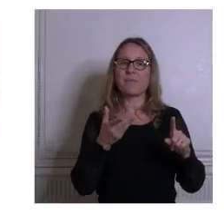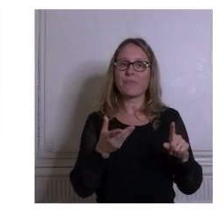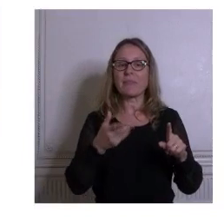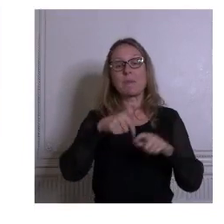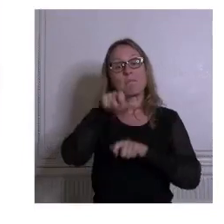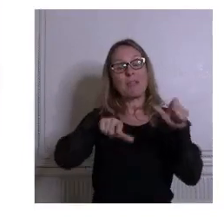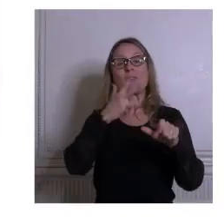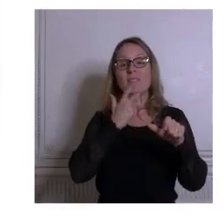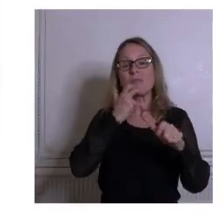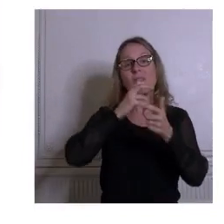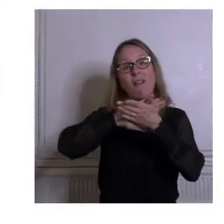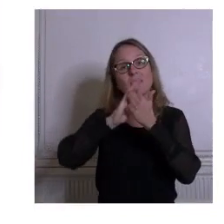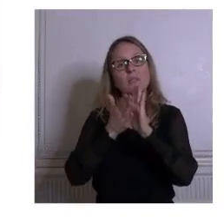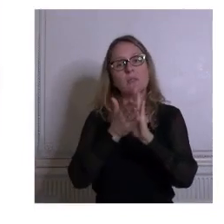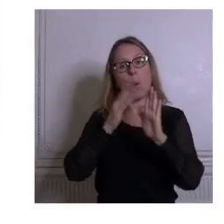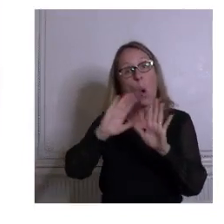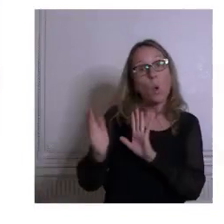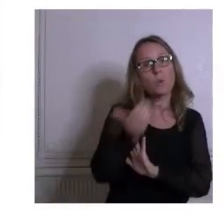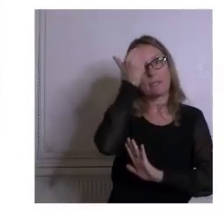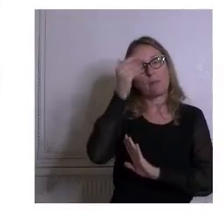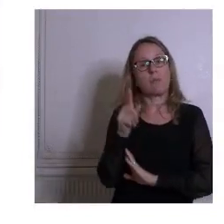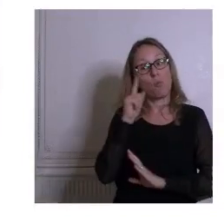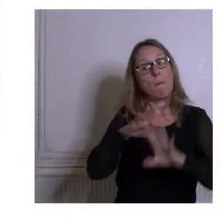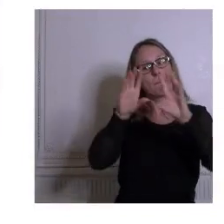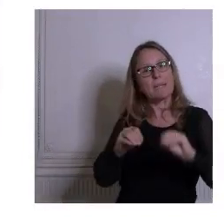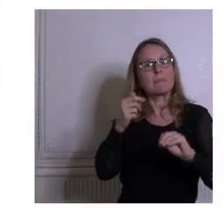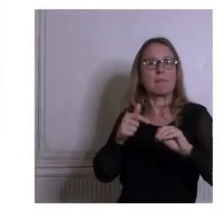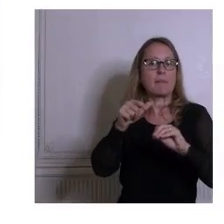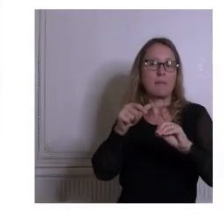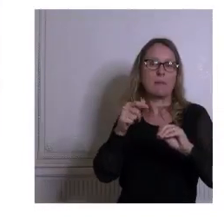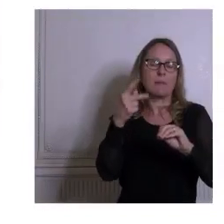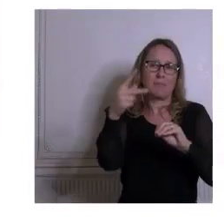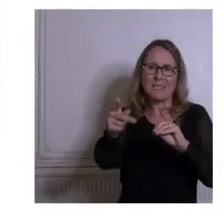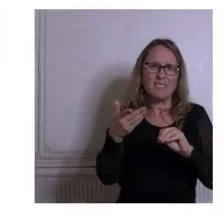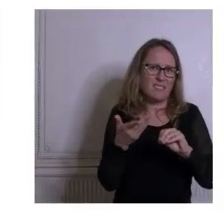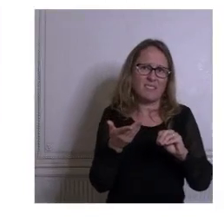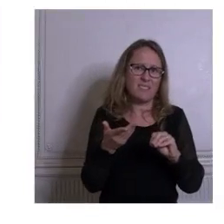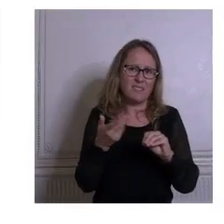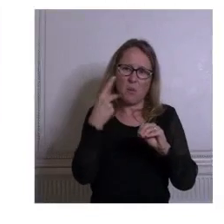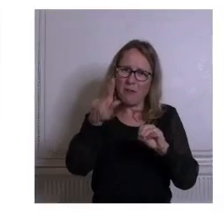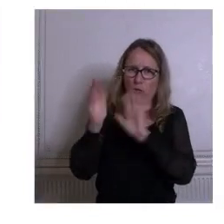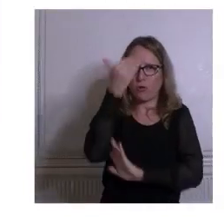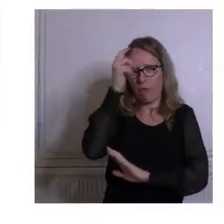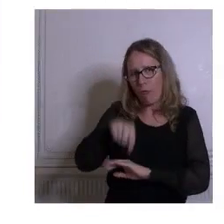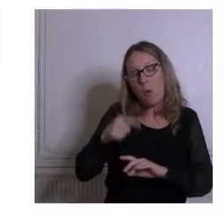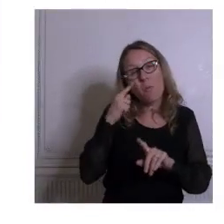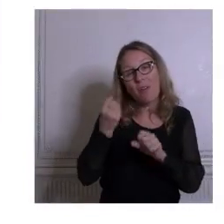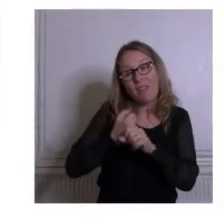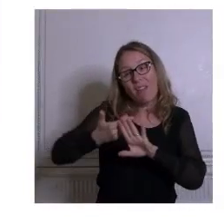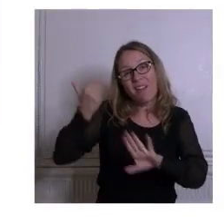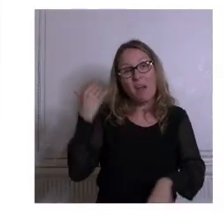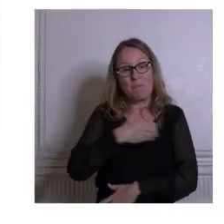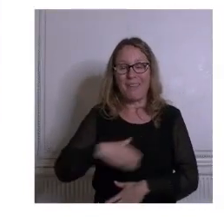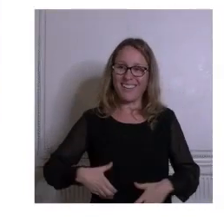on en a parlé lors de la conférence et on y est, nous, particulièrement attentifs, étant entendu évidemment que la SNCF est liée par un certain nombre de normes hein, et de protections, mais je